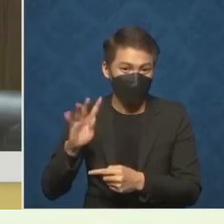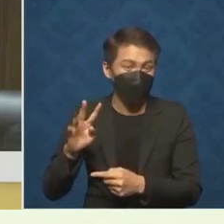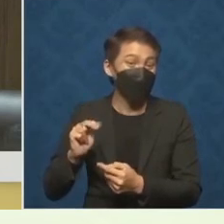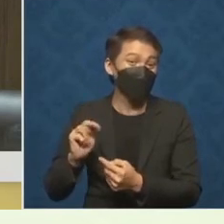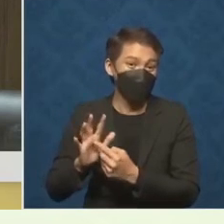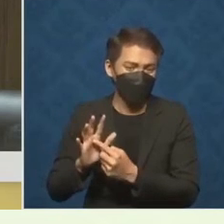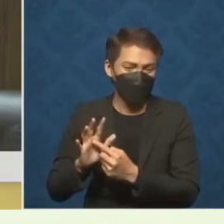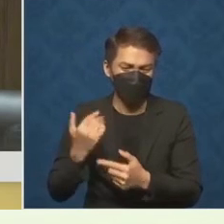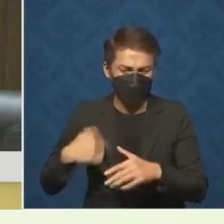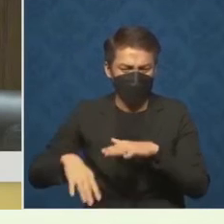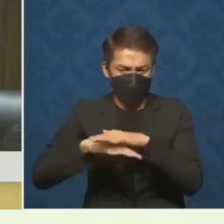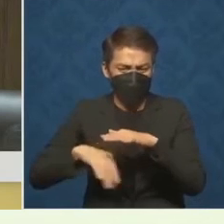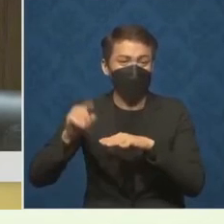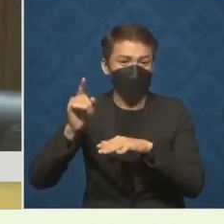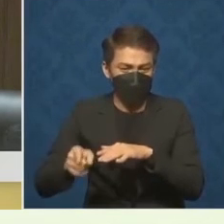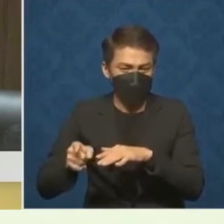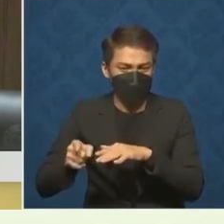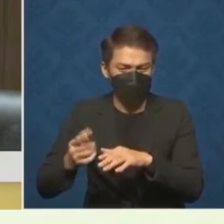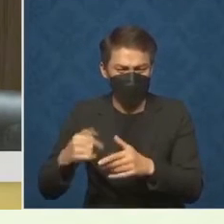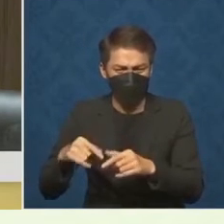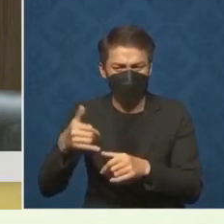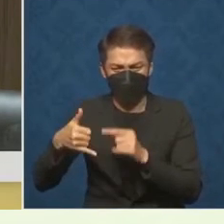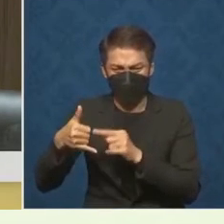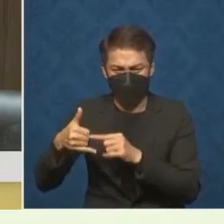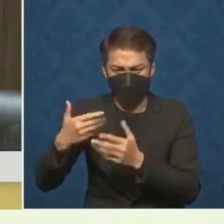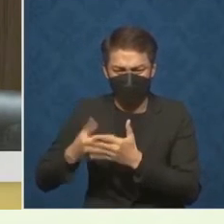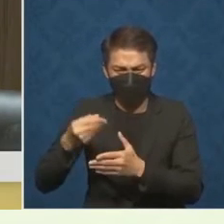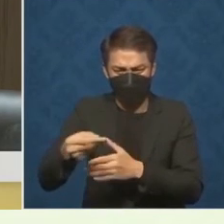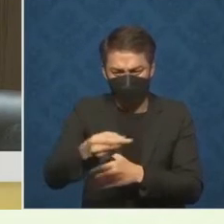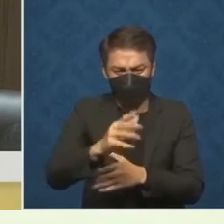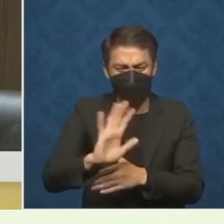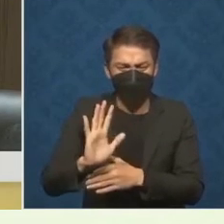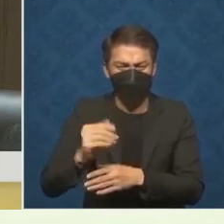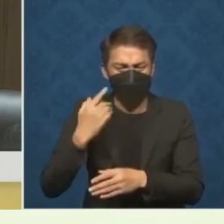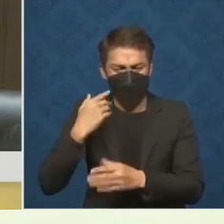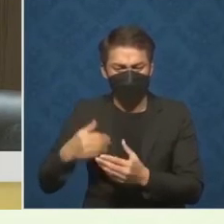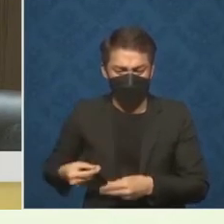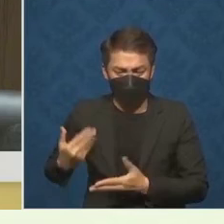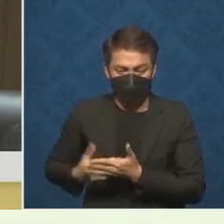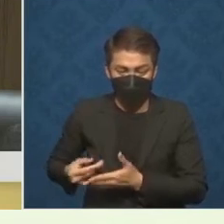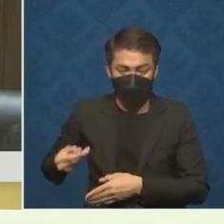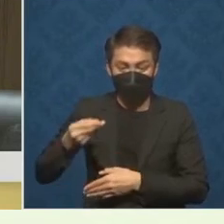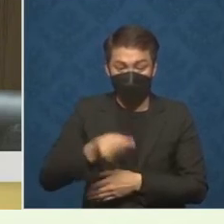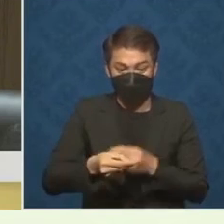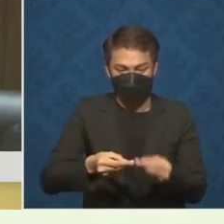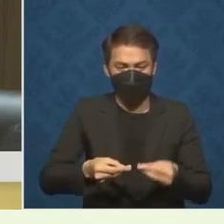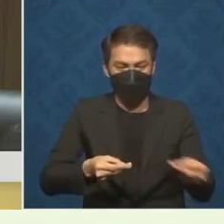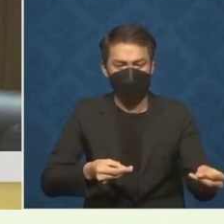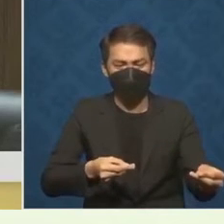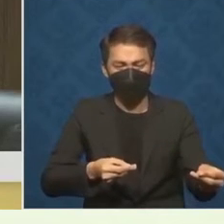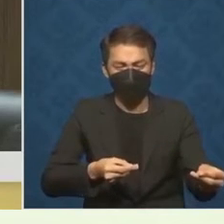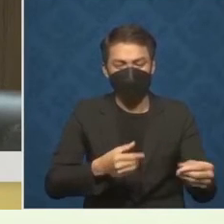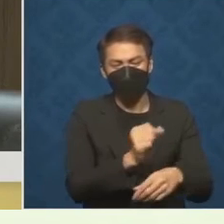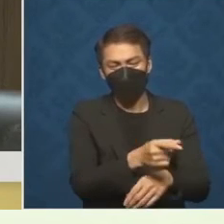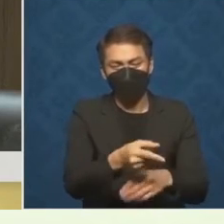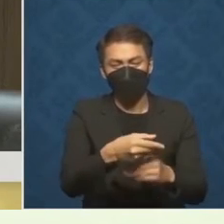ฒนาไม่ได้เป็นคนจ่ายนะอย่างที่ผมบอกแล้วใครมันจะโง่ไปจ่ายนะก็เลยได้ใบเหลืองเป็นเงินที่จ่